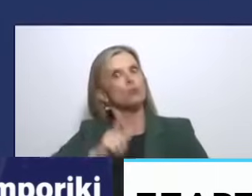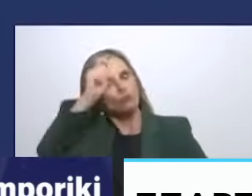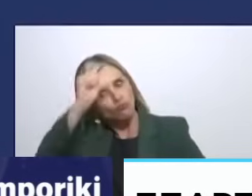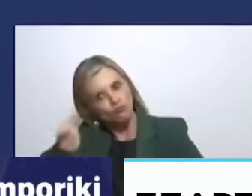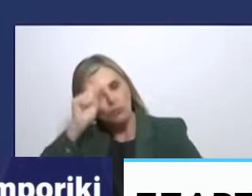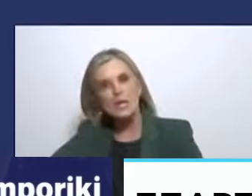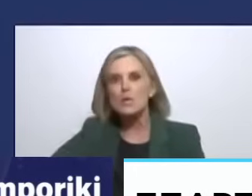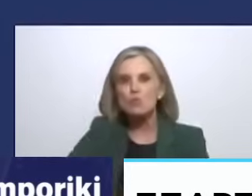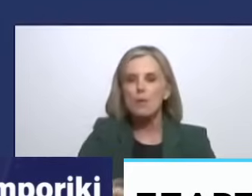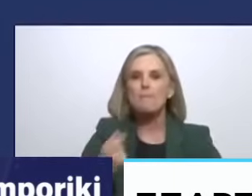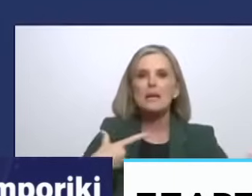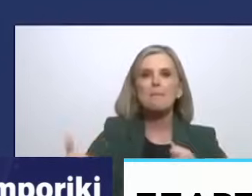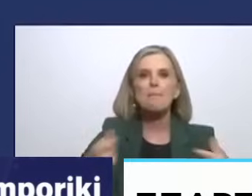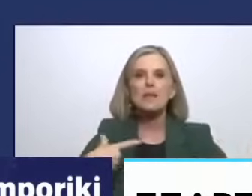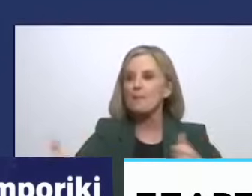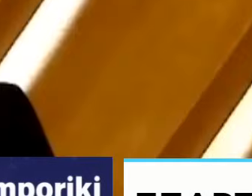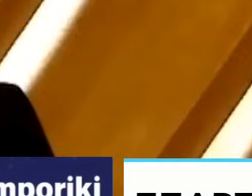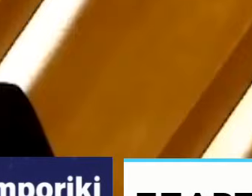και ηθικός ηγέτης του κόμματος.